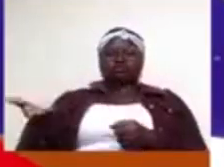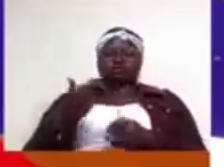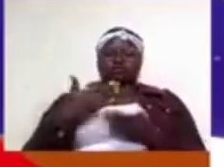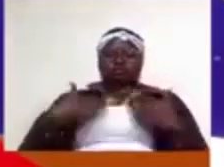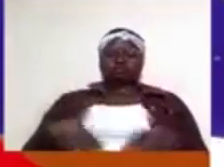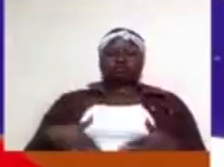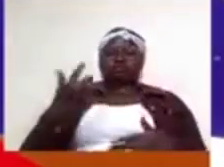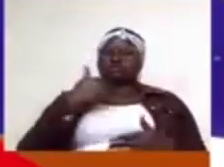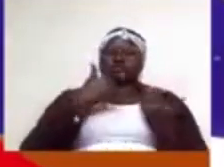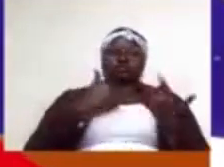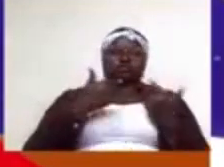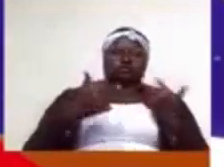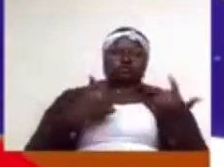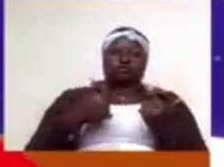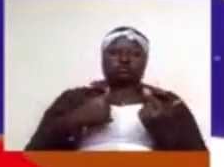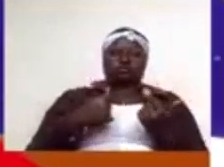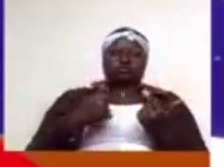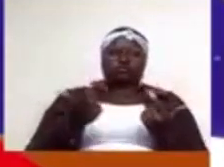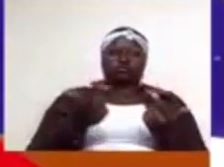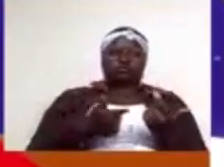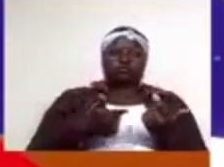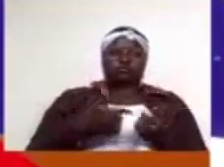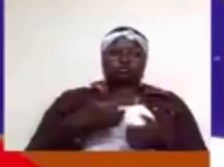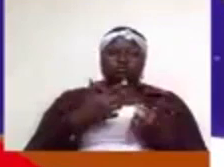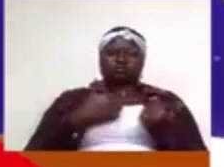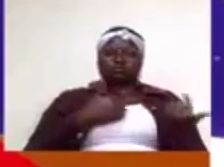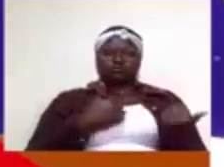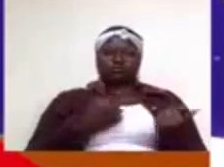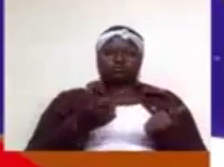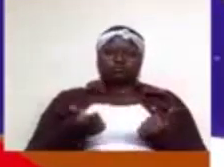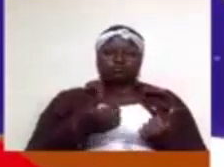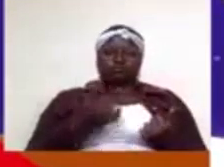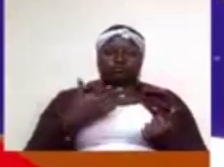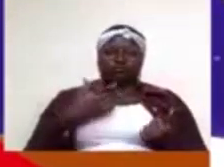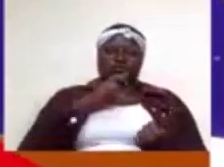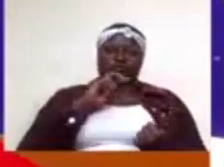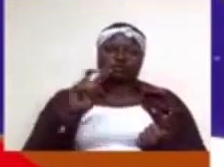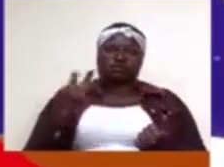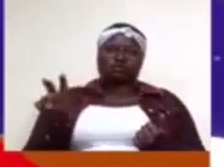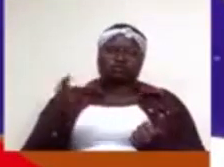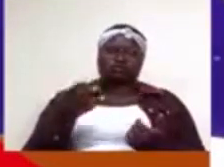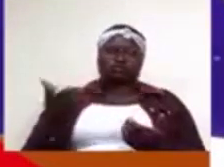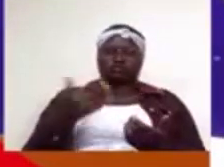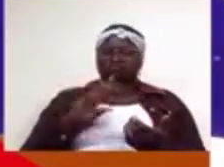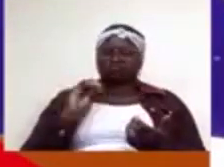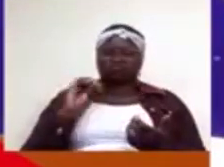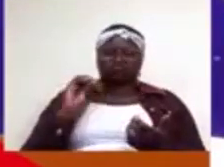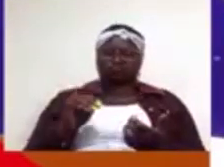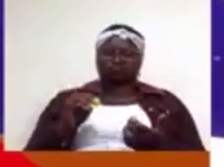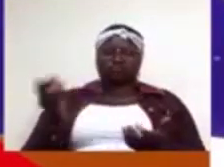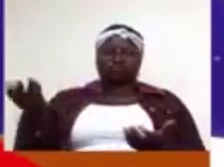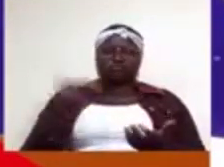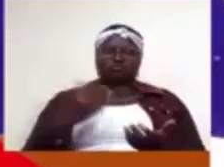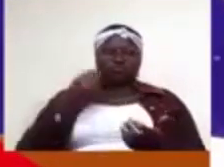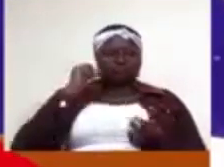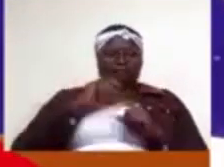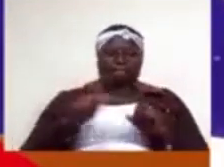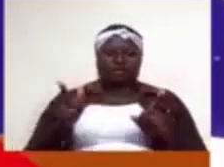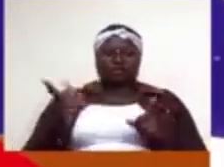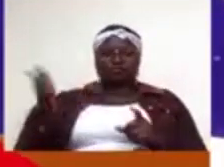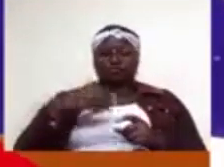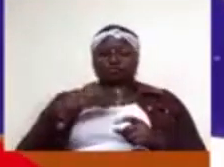kaundu kari tu kamwe gakahutia mundu ucio ageka giko kimwe mukaragia ucio na ndahuanaga gwika kiundu kiu no ni